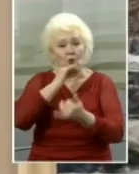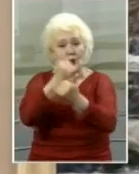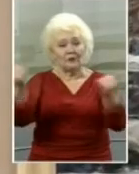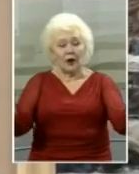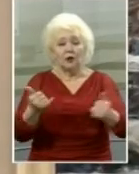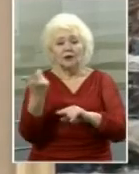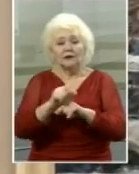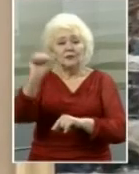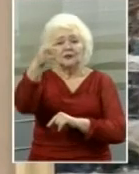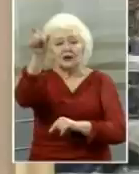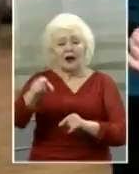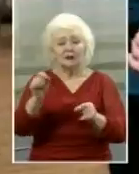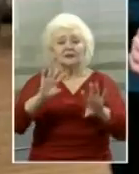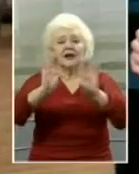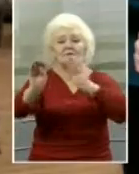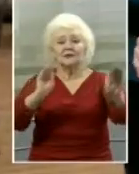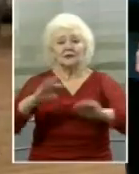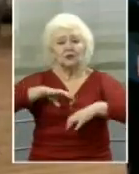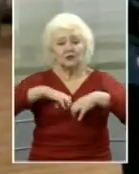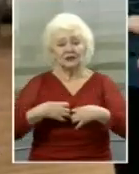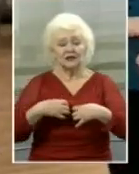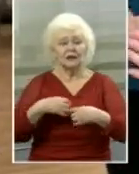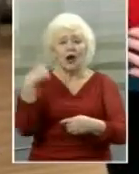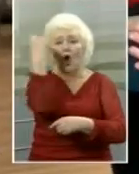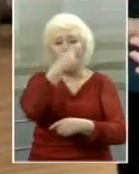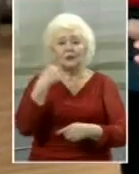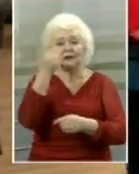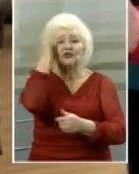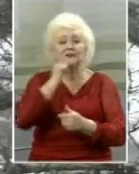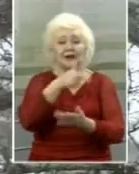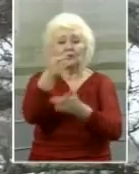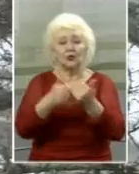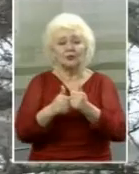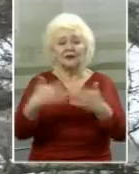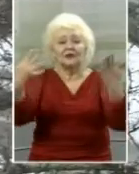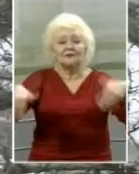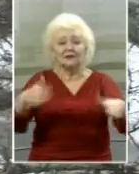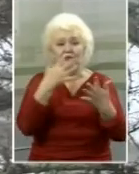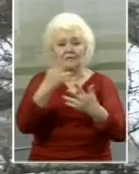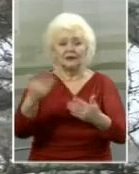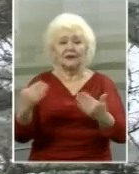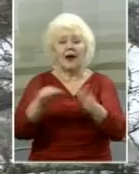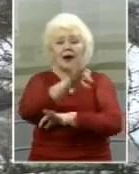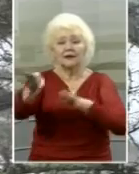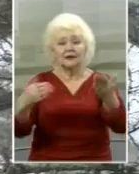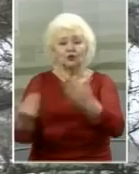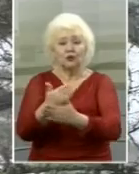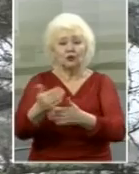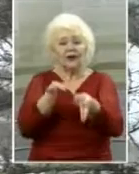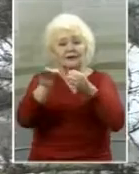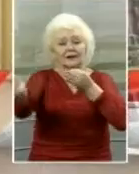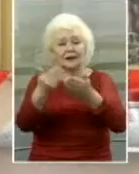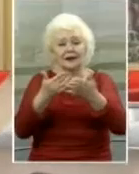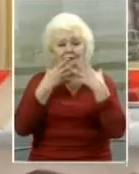Найбільше автора виставки засмучує те, що обличчя старого міста втрачає свою виразність через архітектурні новації, далекі від